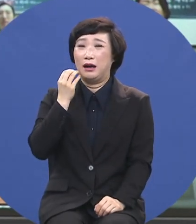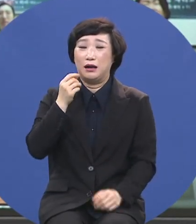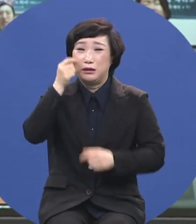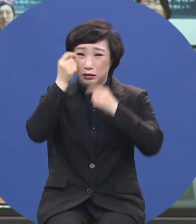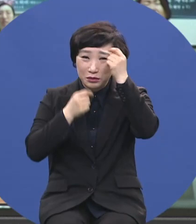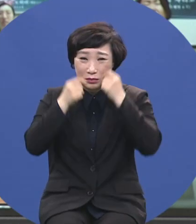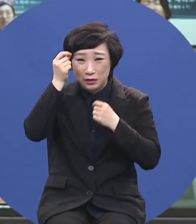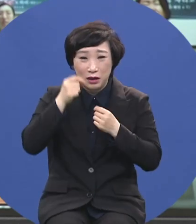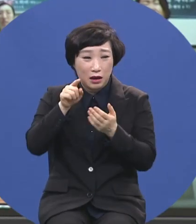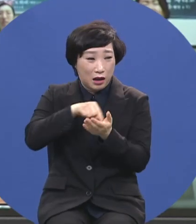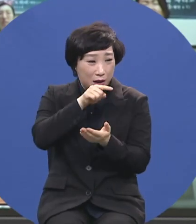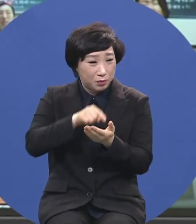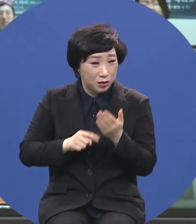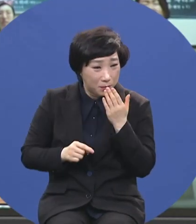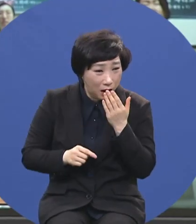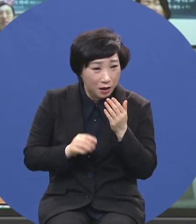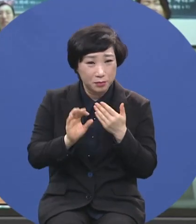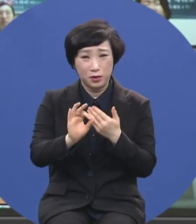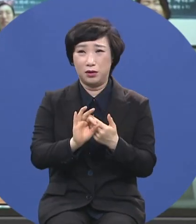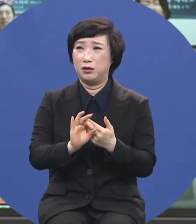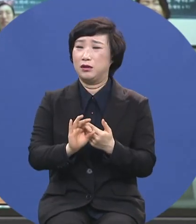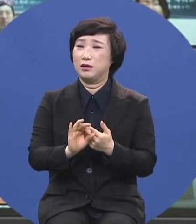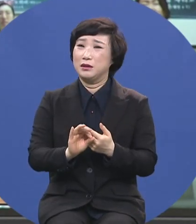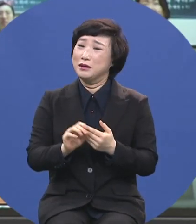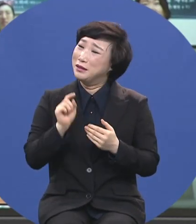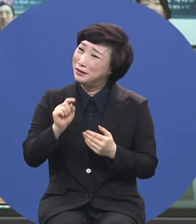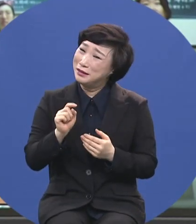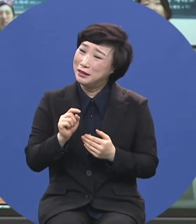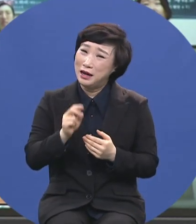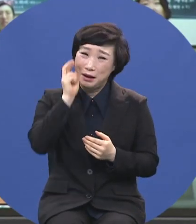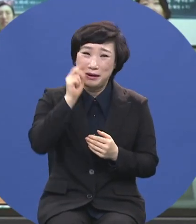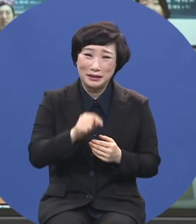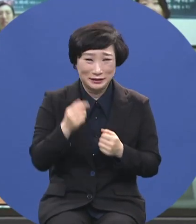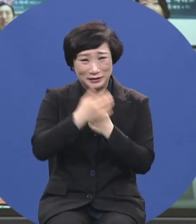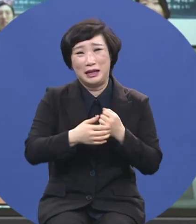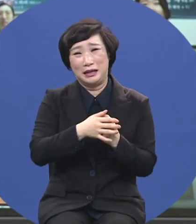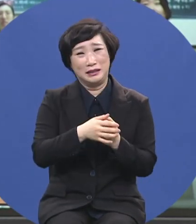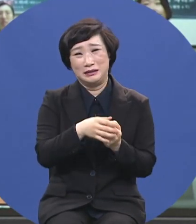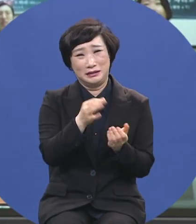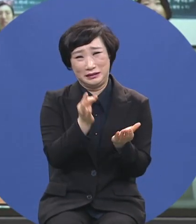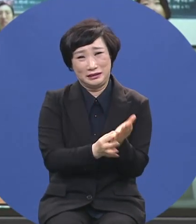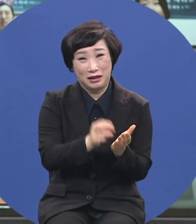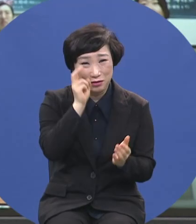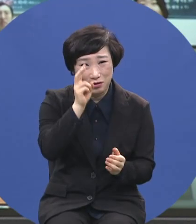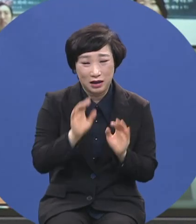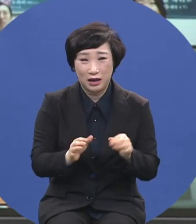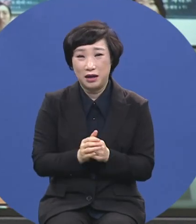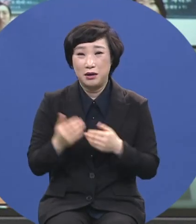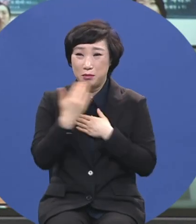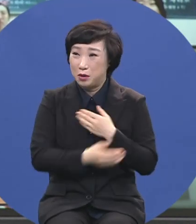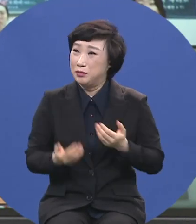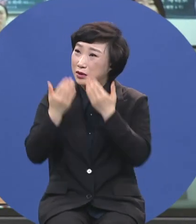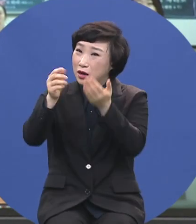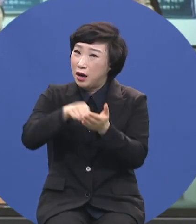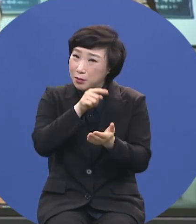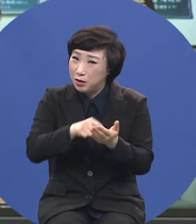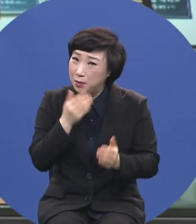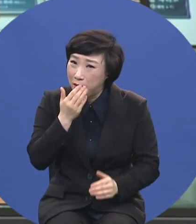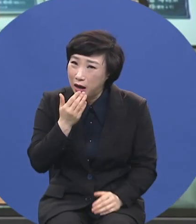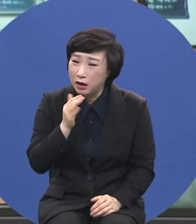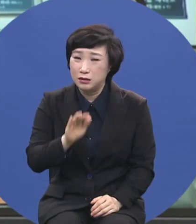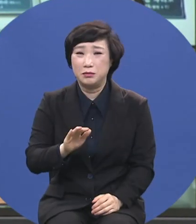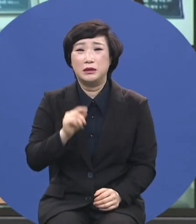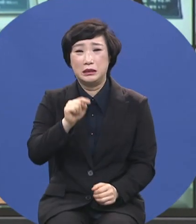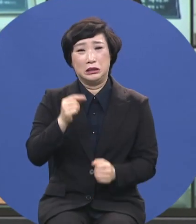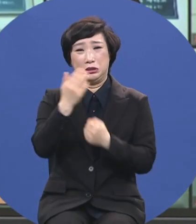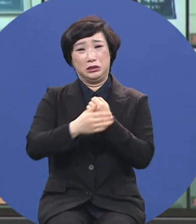눈물로 갚을 길이 있다면 그 은혜는 싸구려지. 몸들여 갚을 수 있다면